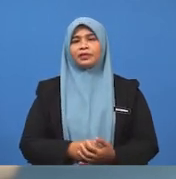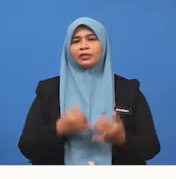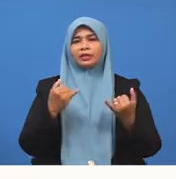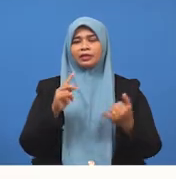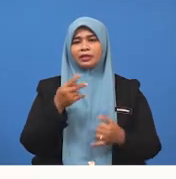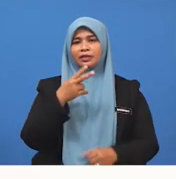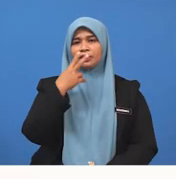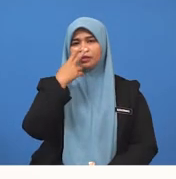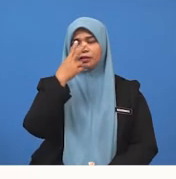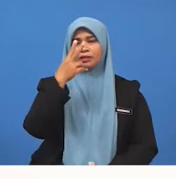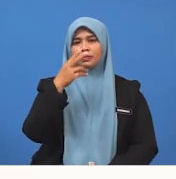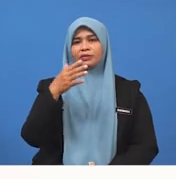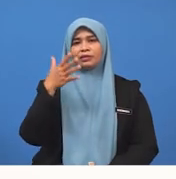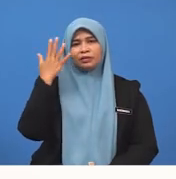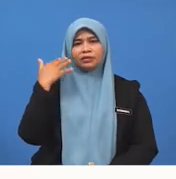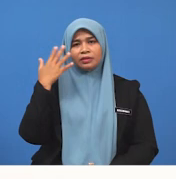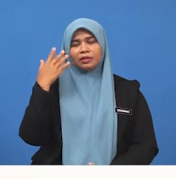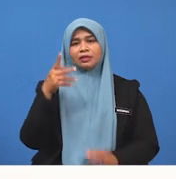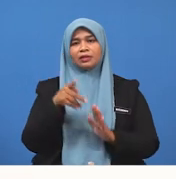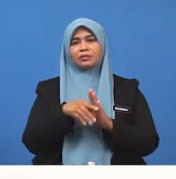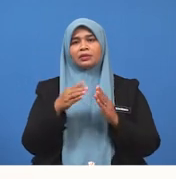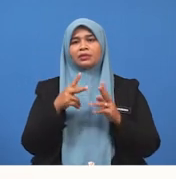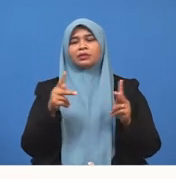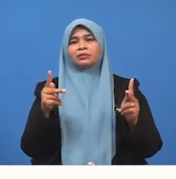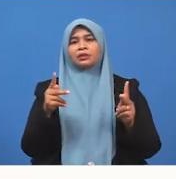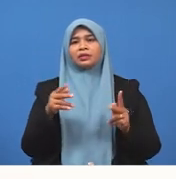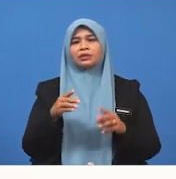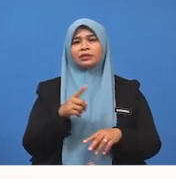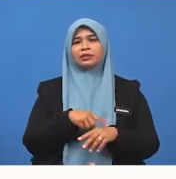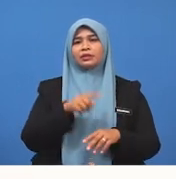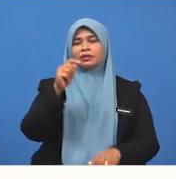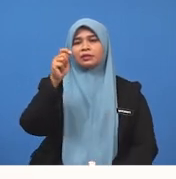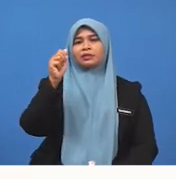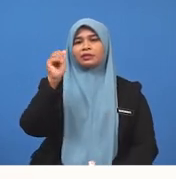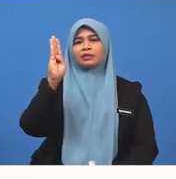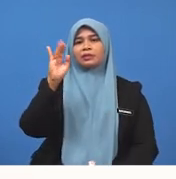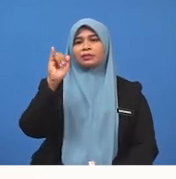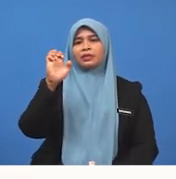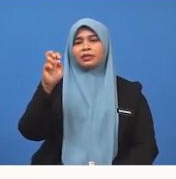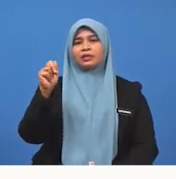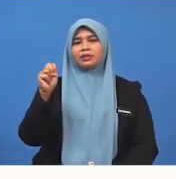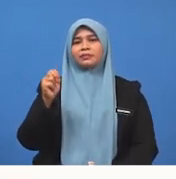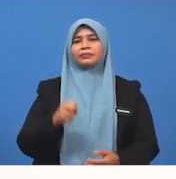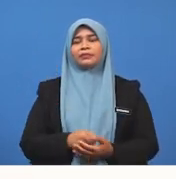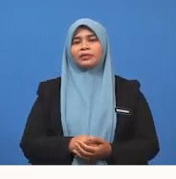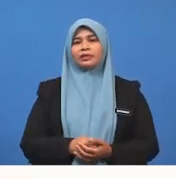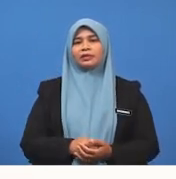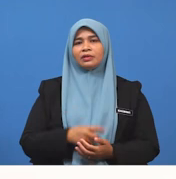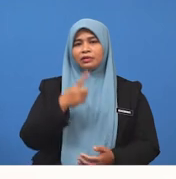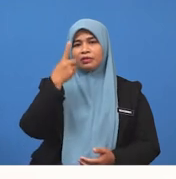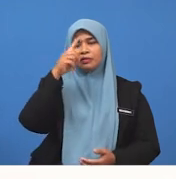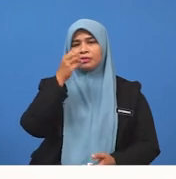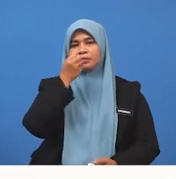sejarah perkembangan pencak silat Alquran zaman tapi untuk